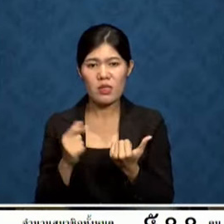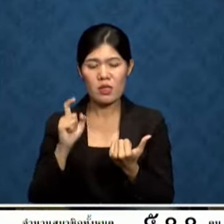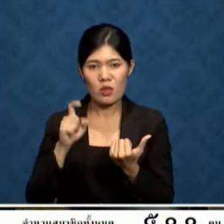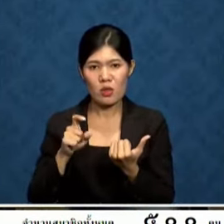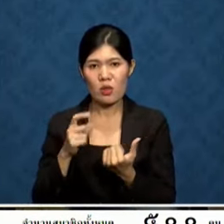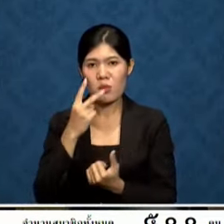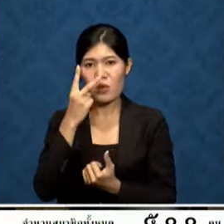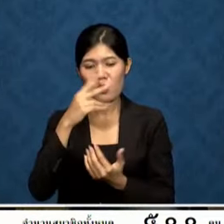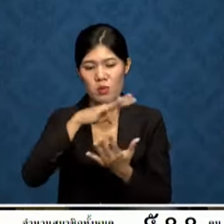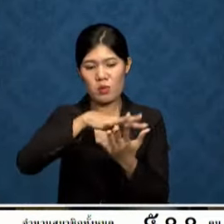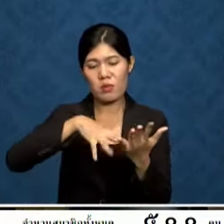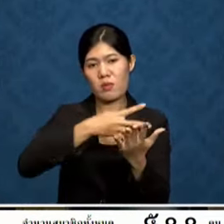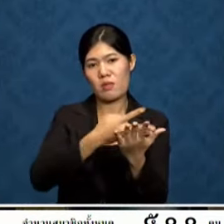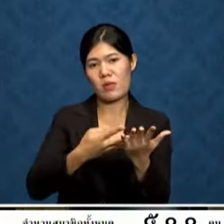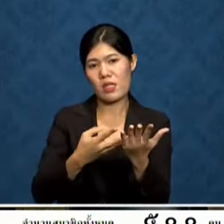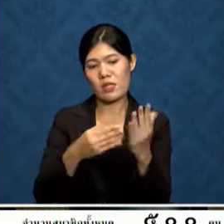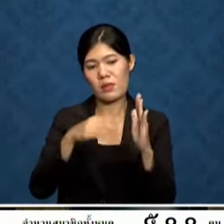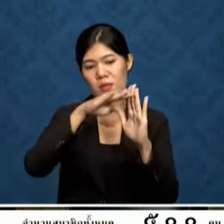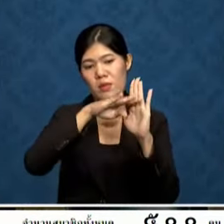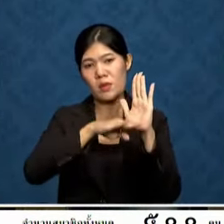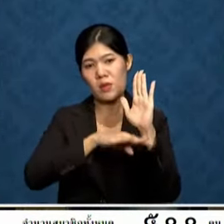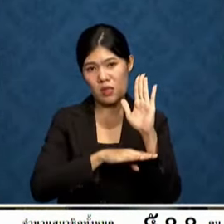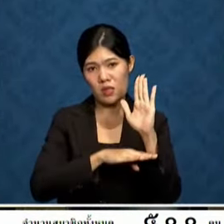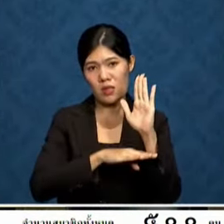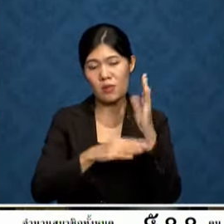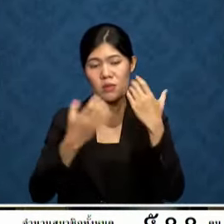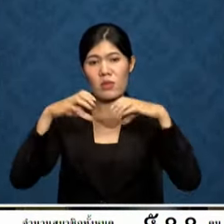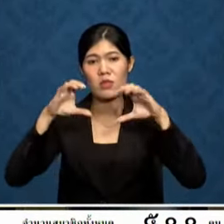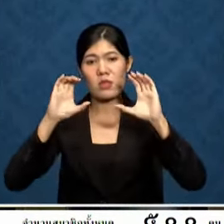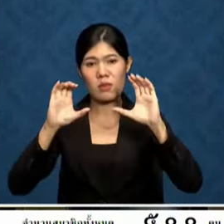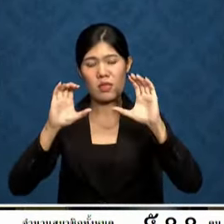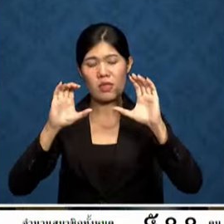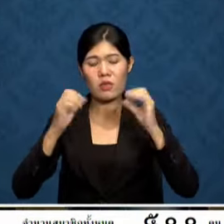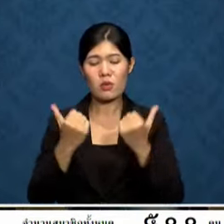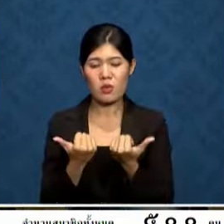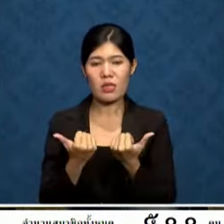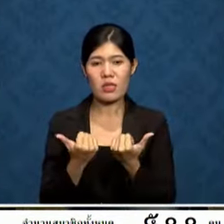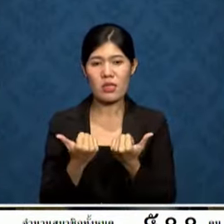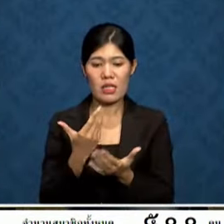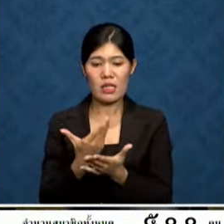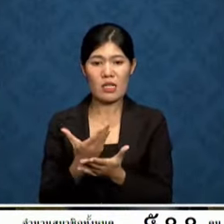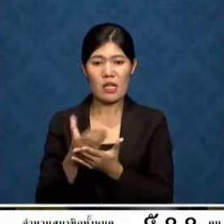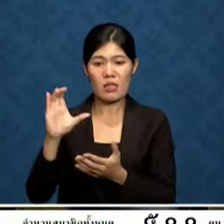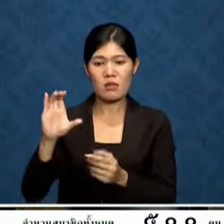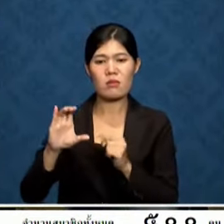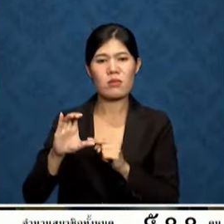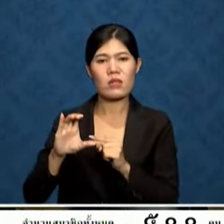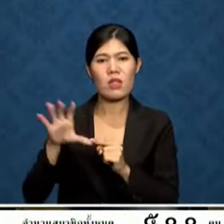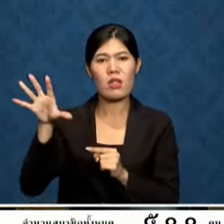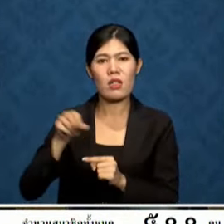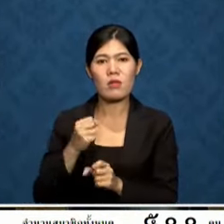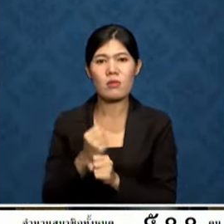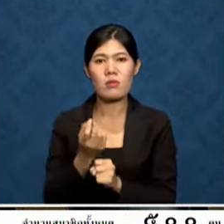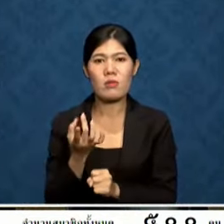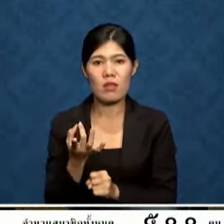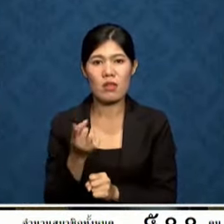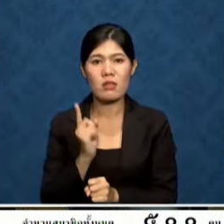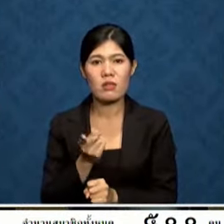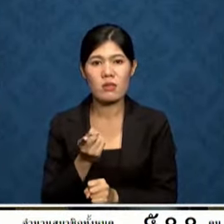ในรายละเอียดว่ารัฐบาลของเรากำลังจะเอาเงินไปใช้ทำอะไรจริง